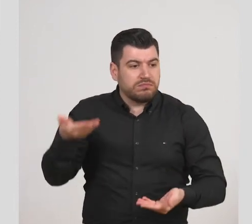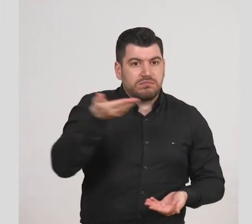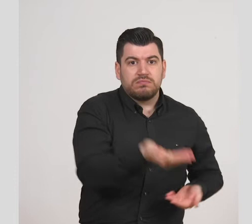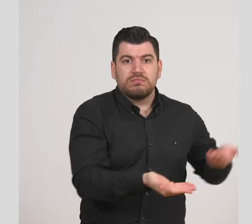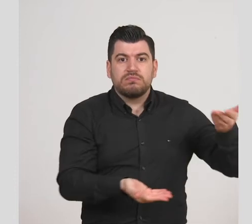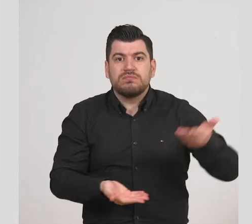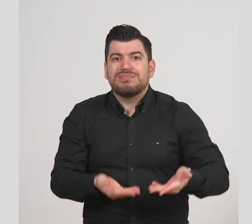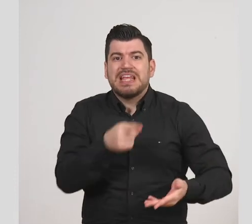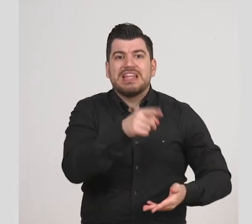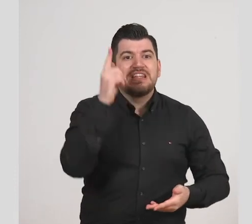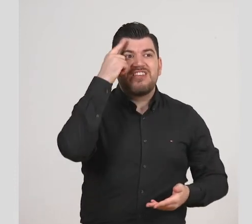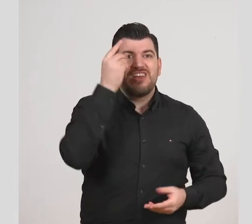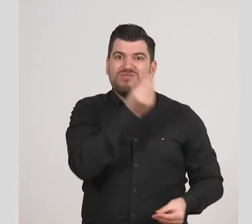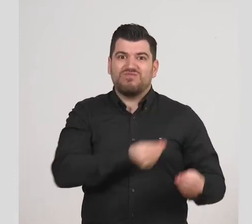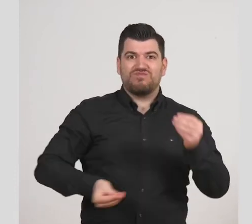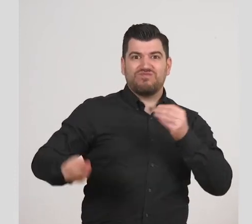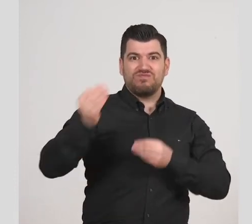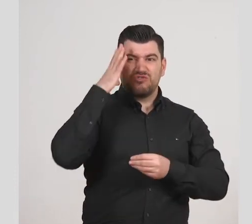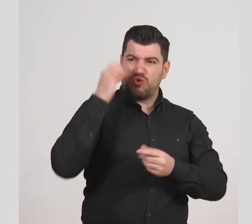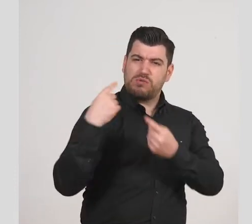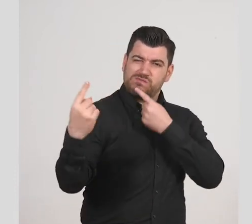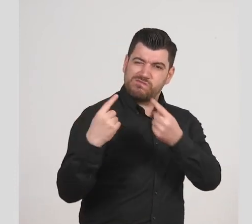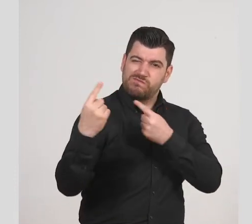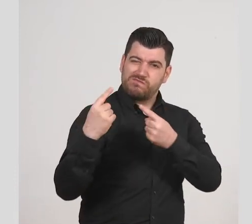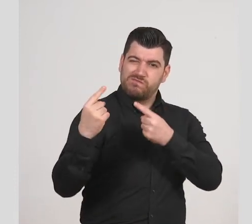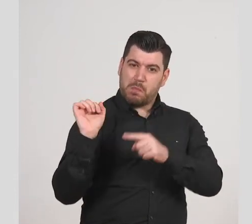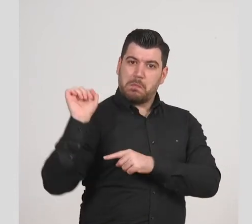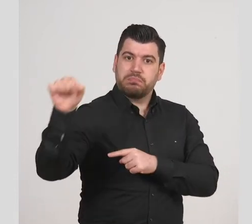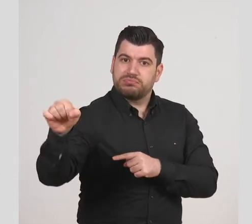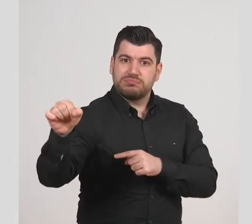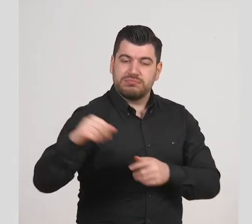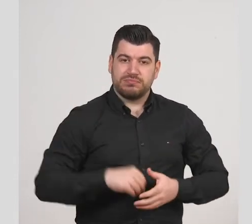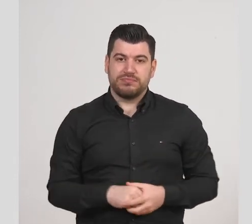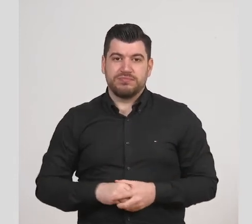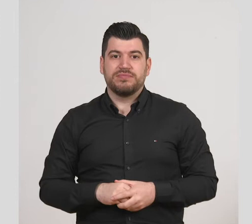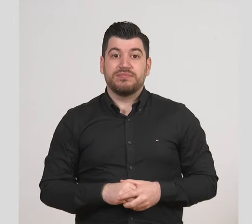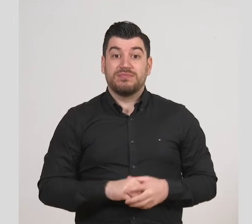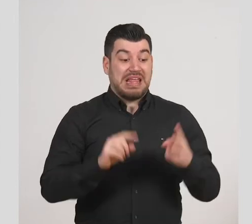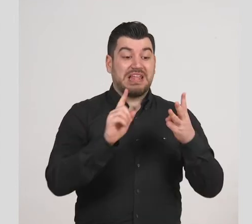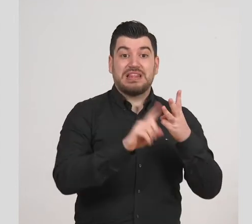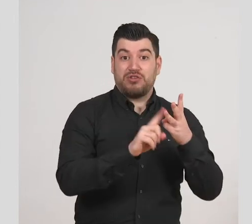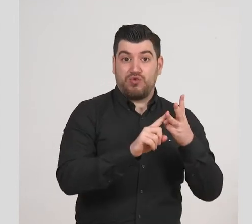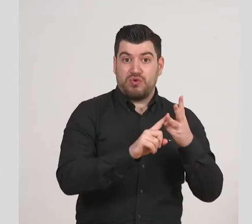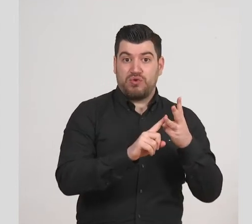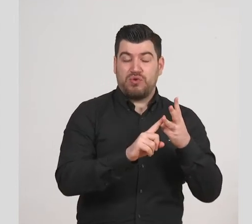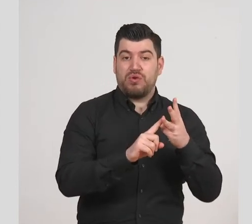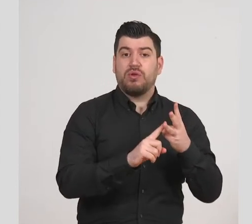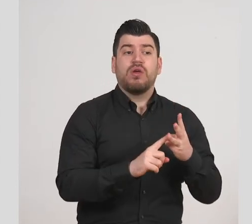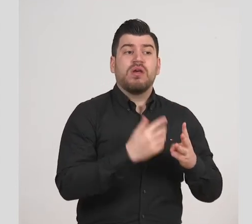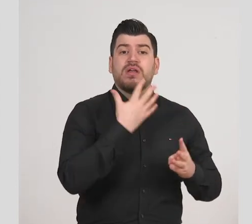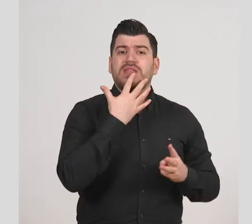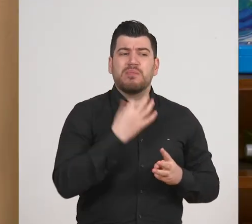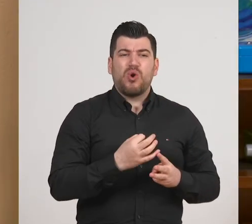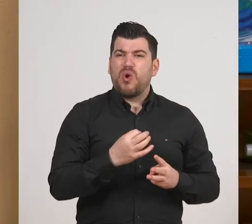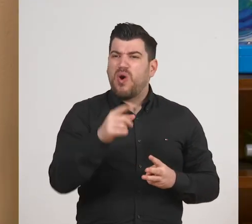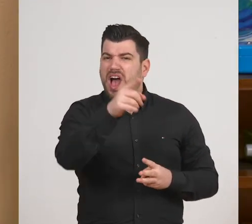θα μπορούσαν έτσι να το στηρίξουν καλύτερα αυτό που θες να υποστηρίξεις. Και τρίτον, γιατί κάποιος θα